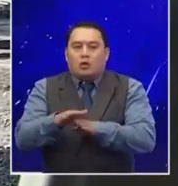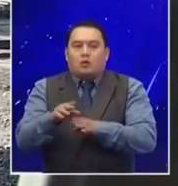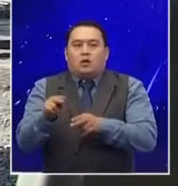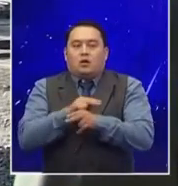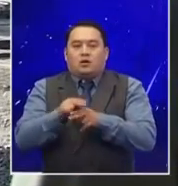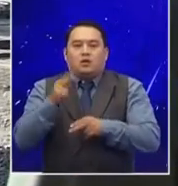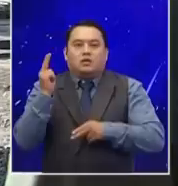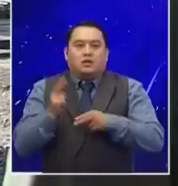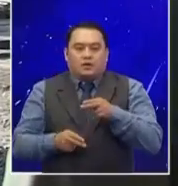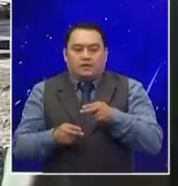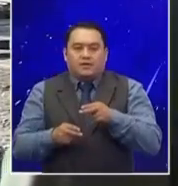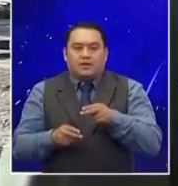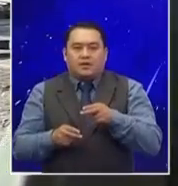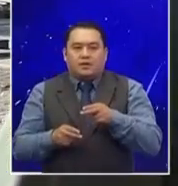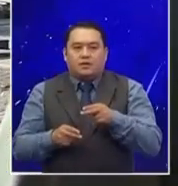благоустройства.